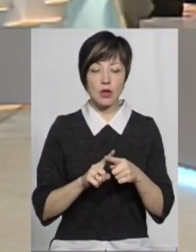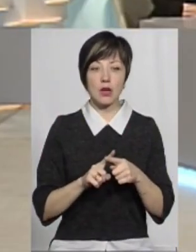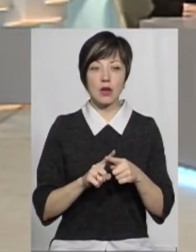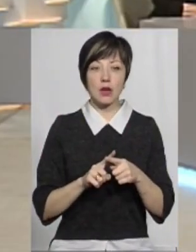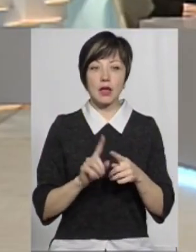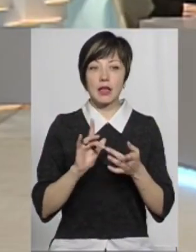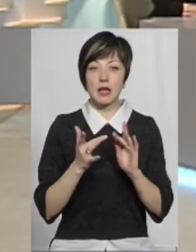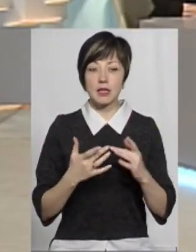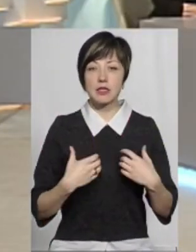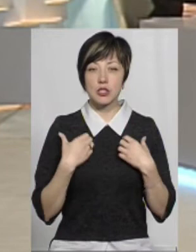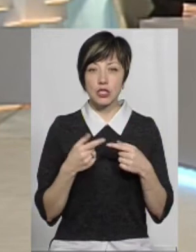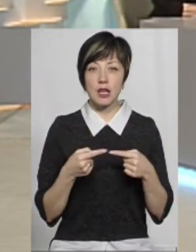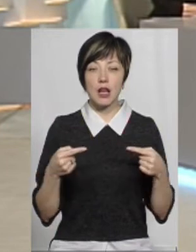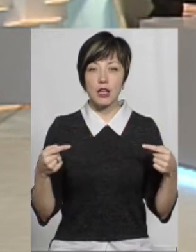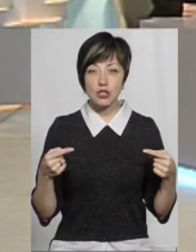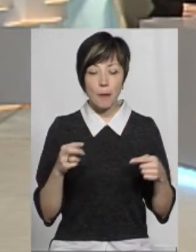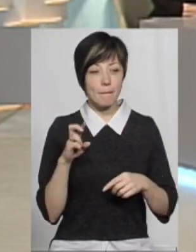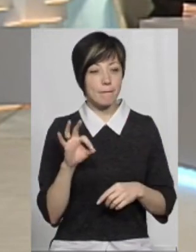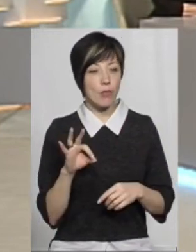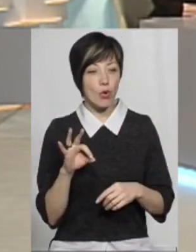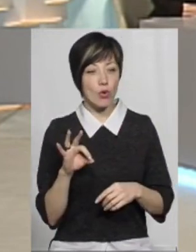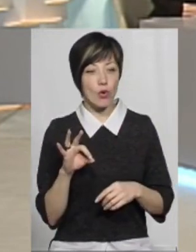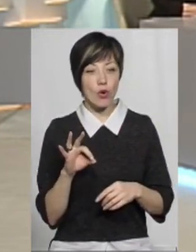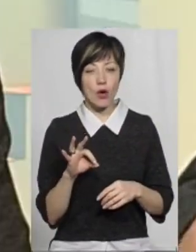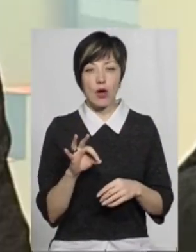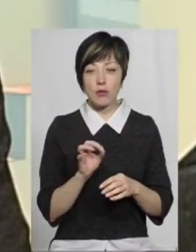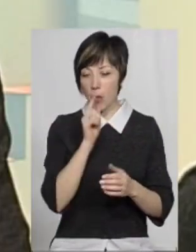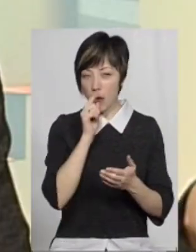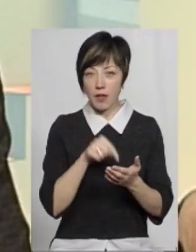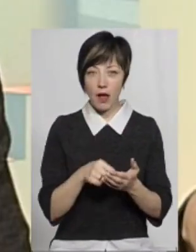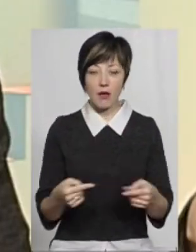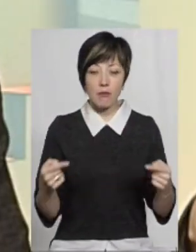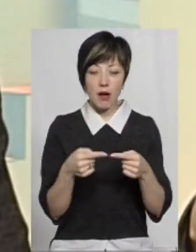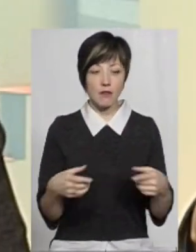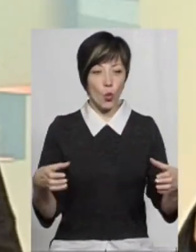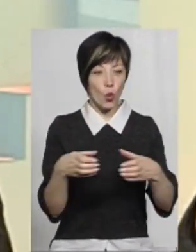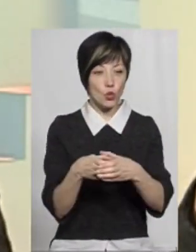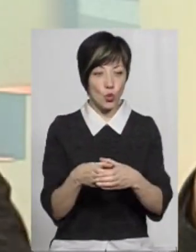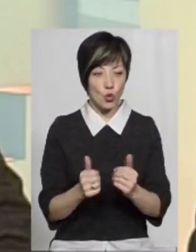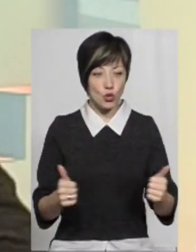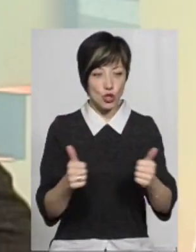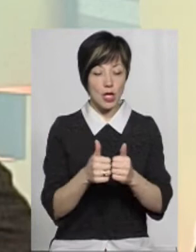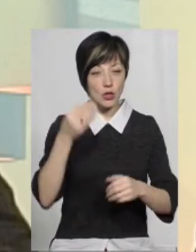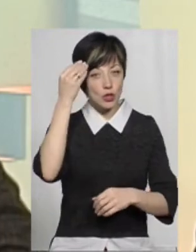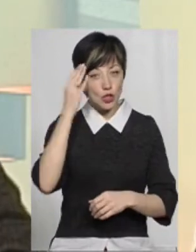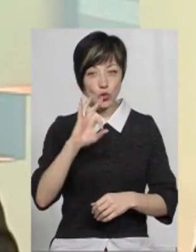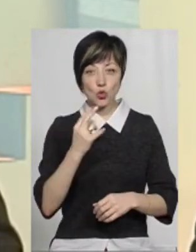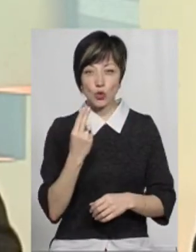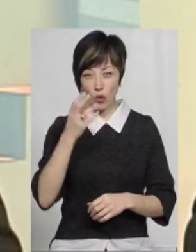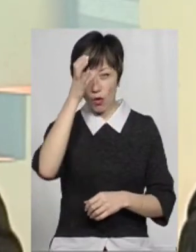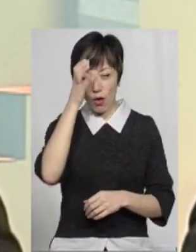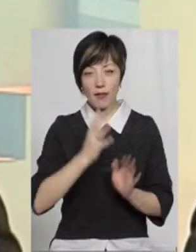є, про ці страшні речі, тому що йде соціалізація. Вони попадають в певне оточення, і з точки зору